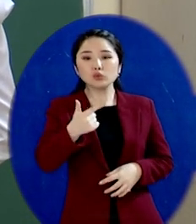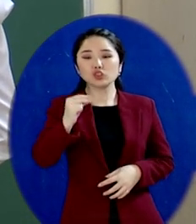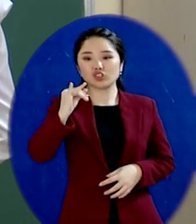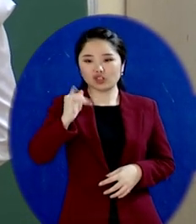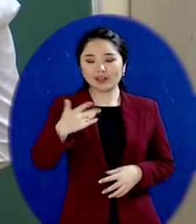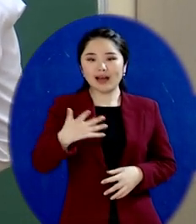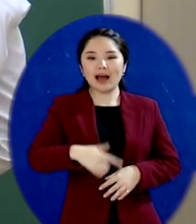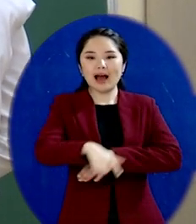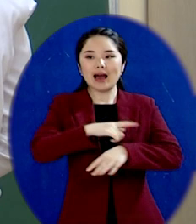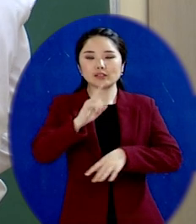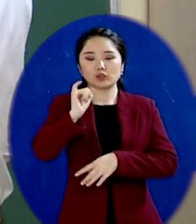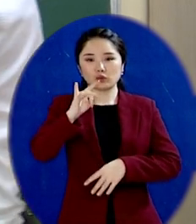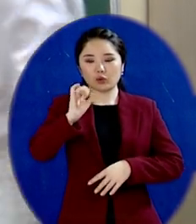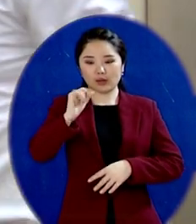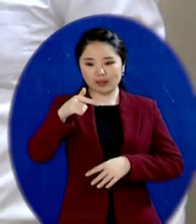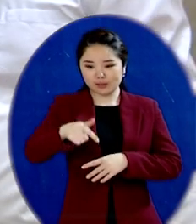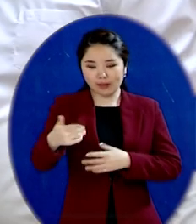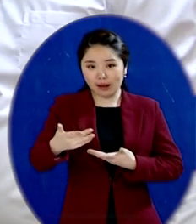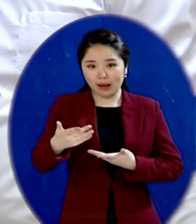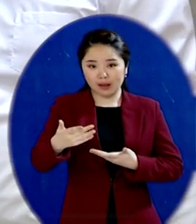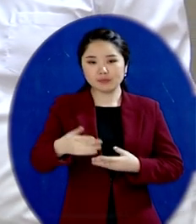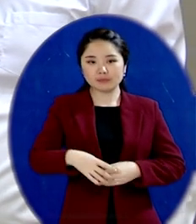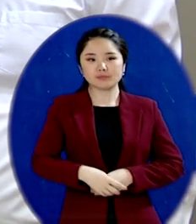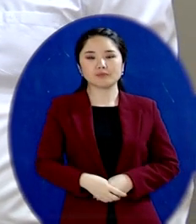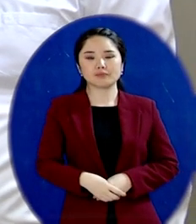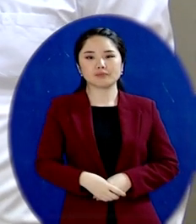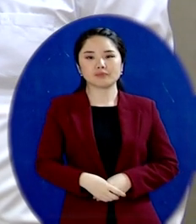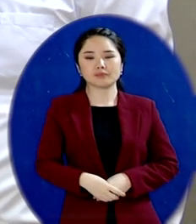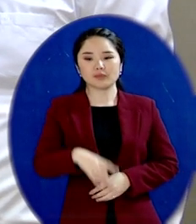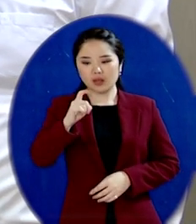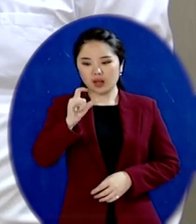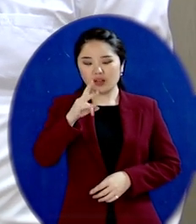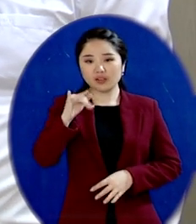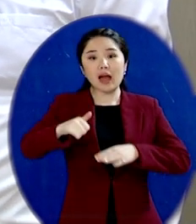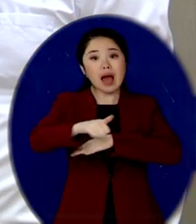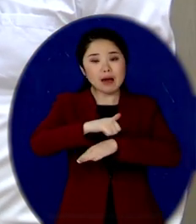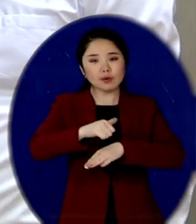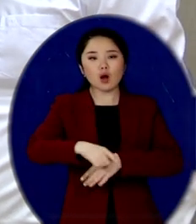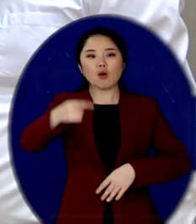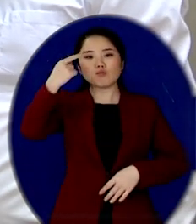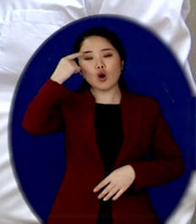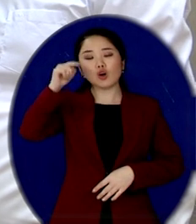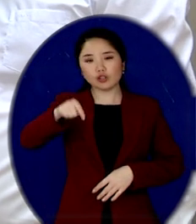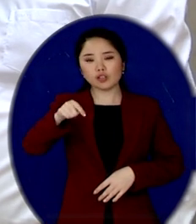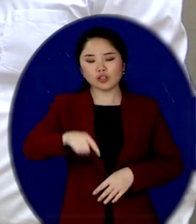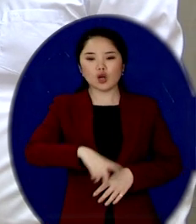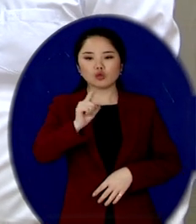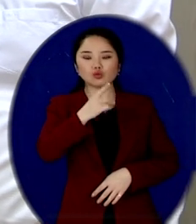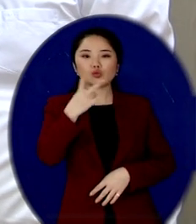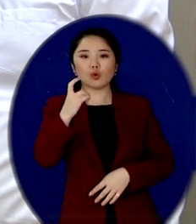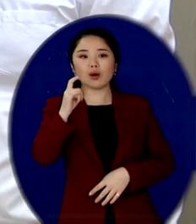газрын зургийн гол хэсэгт авчирч тавиад харъя. Хинтийн аймаг бол Монгол орны зүүн